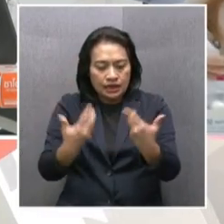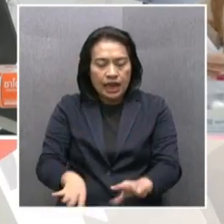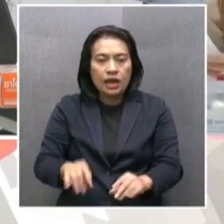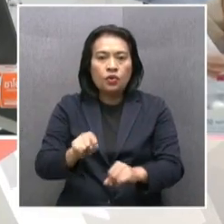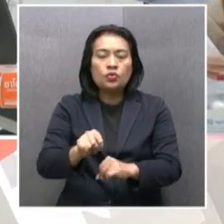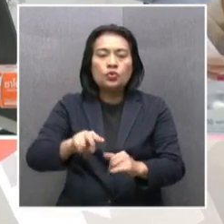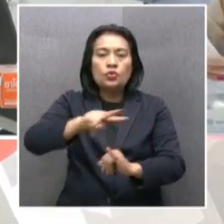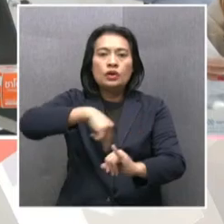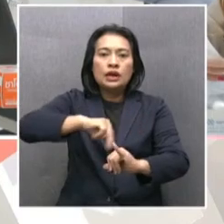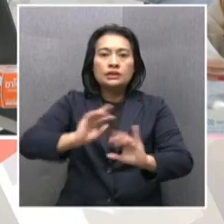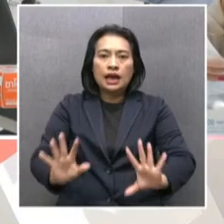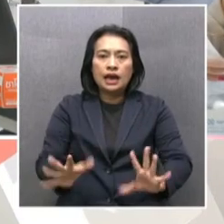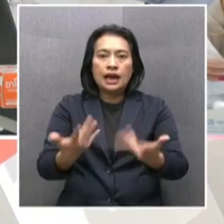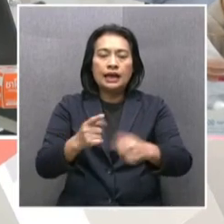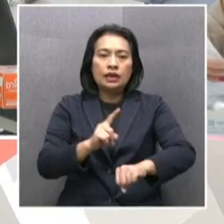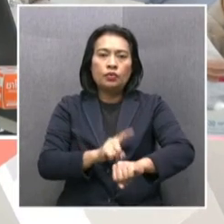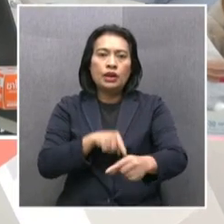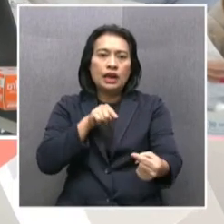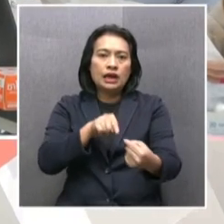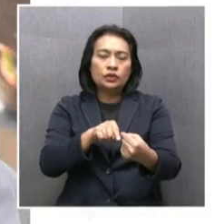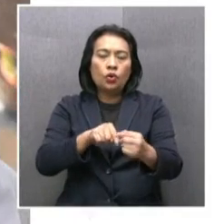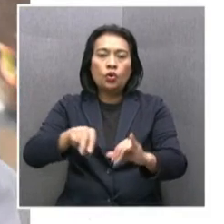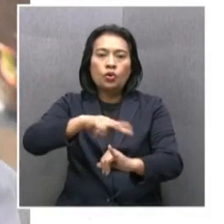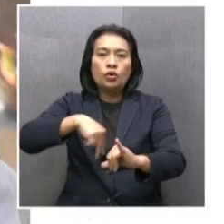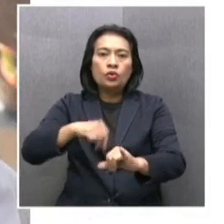ครับเพราะว่ารักษาทันเวลาครับ